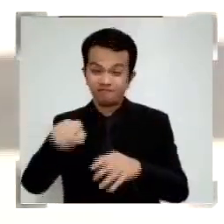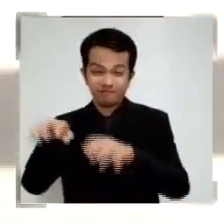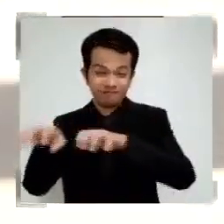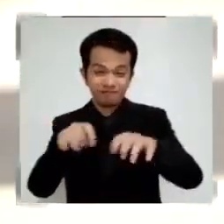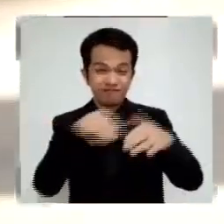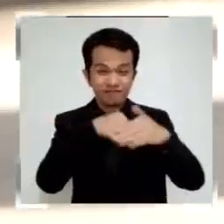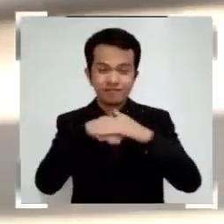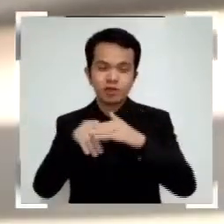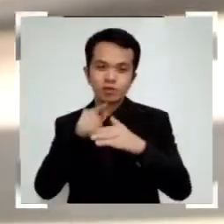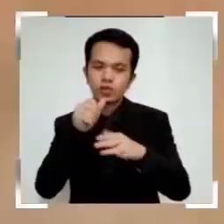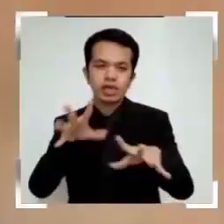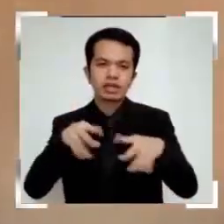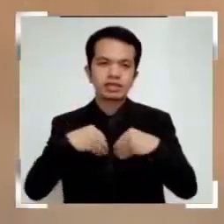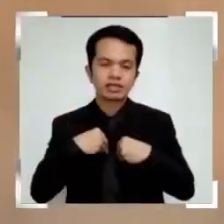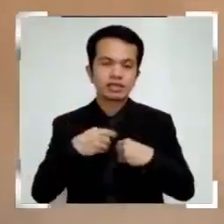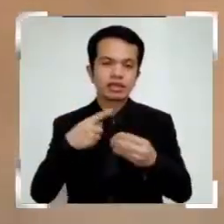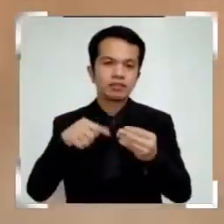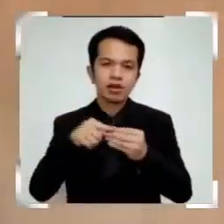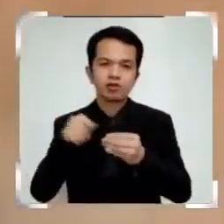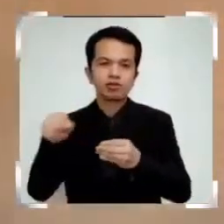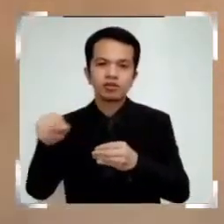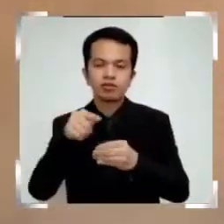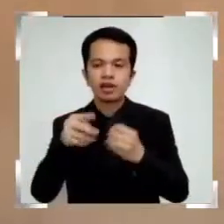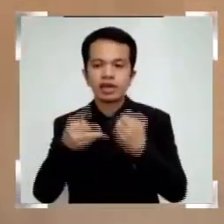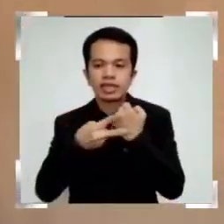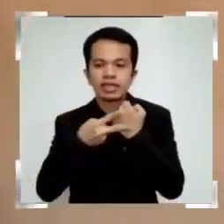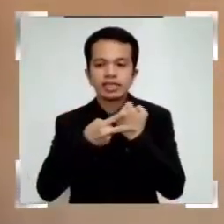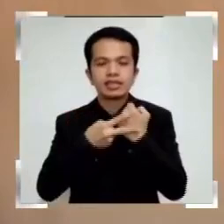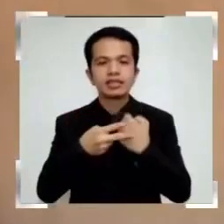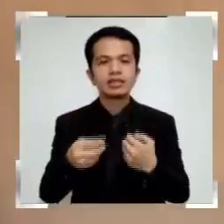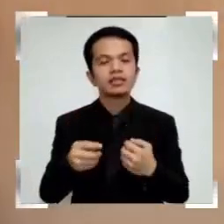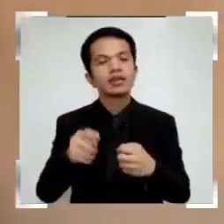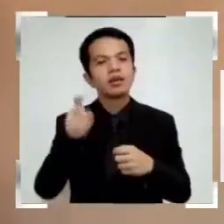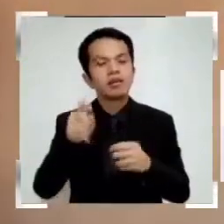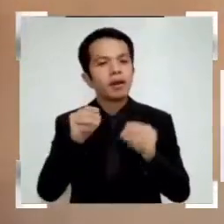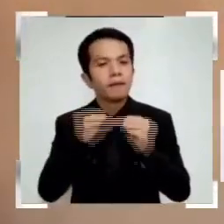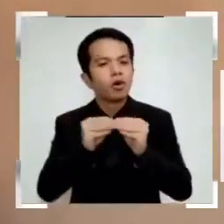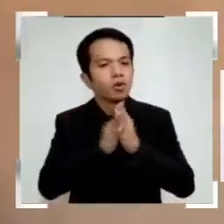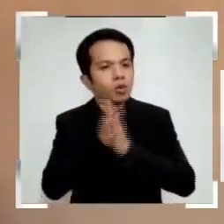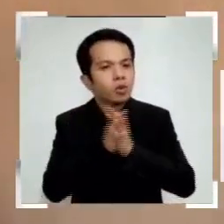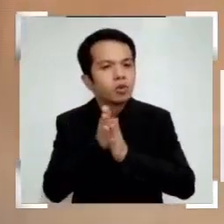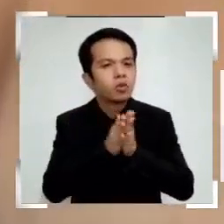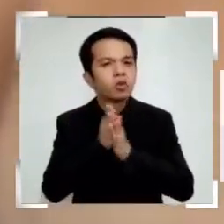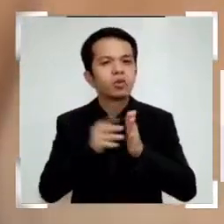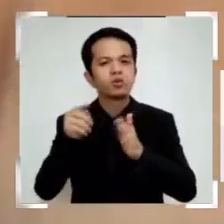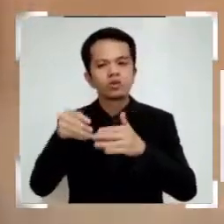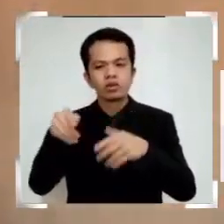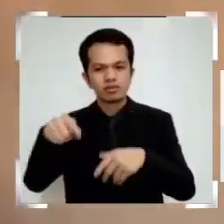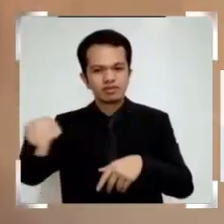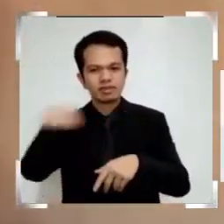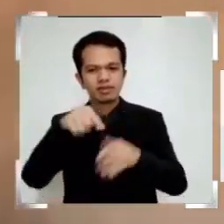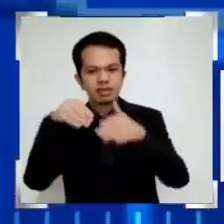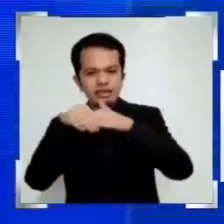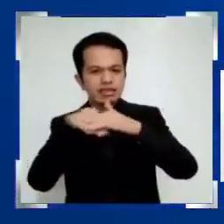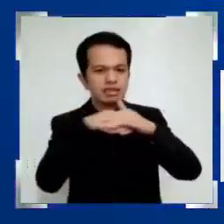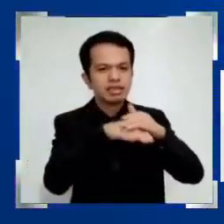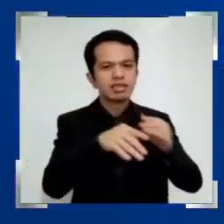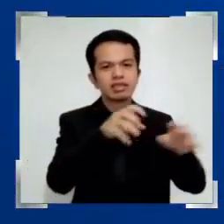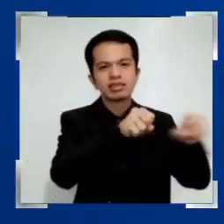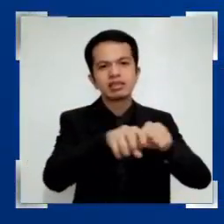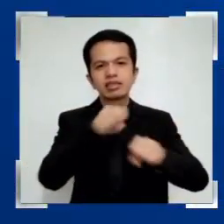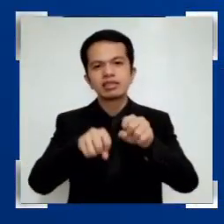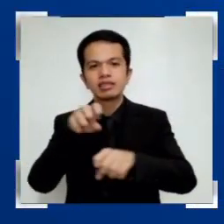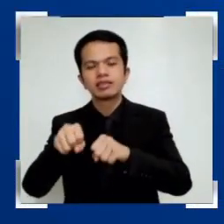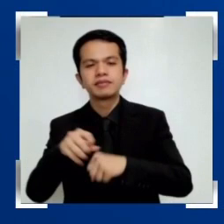comes to cybersecurity. Dapat daw maging masaktibo ang gobyerno laban sa hacking, ayon sa isang information technology expert. Itong